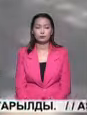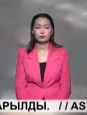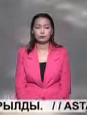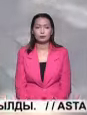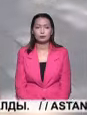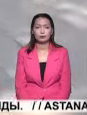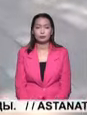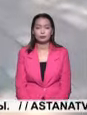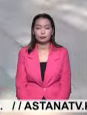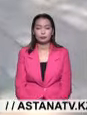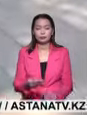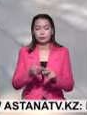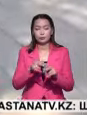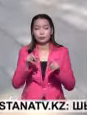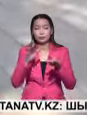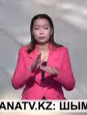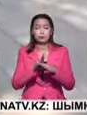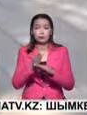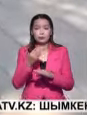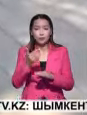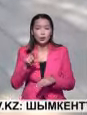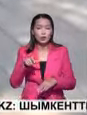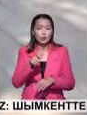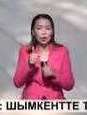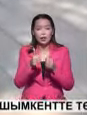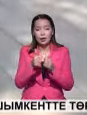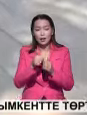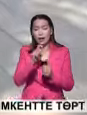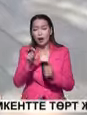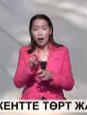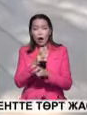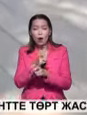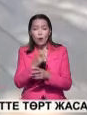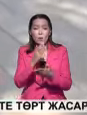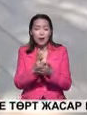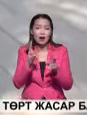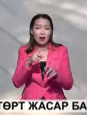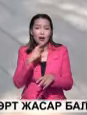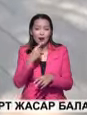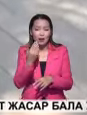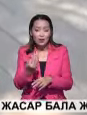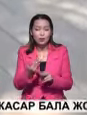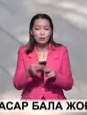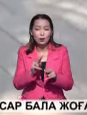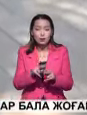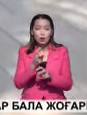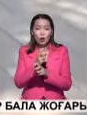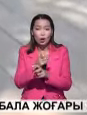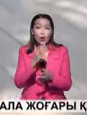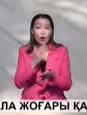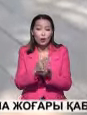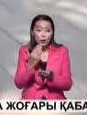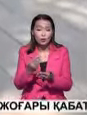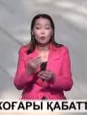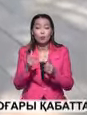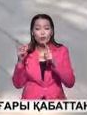Бір шопанның кеңесімен осы жерге келіп, жолдың дәл бетінде адам сүйектері. Атап айтқанда жақ сүйек бар екенін көрдік. Менде фотолар